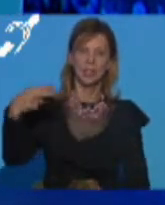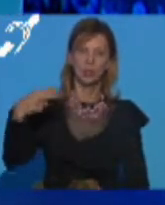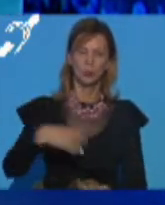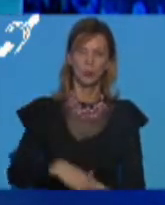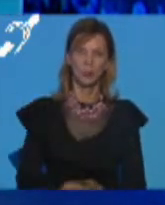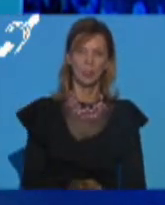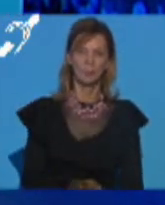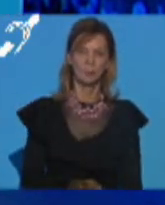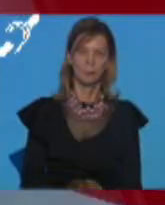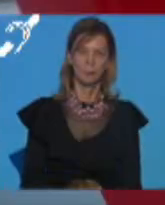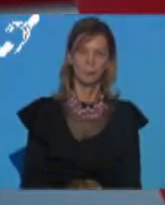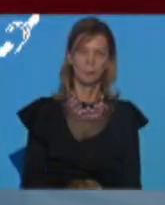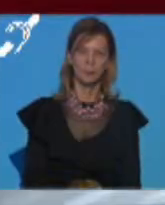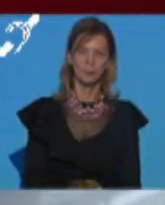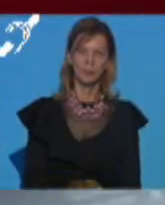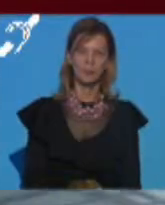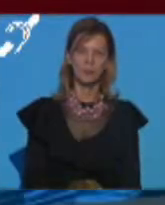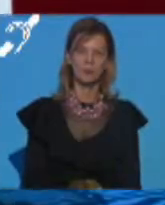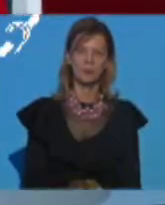ediției.